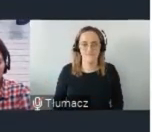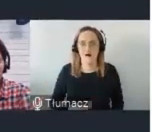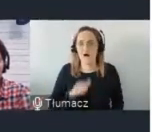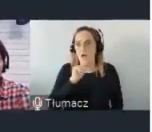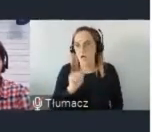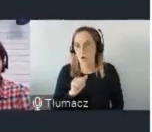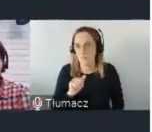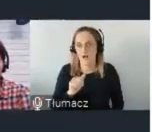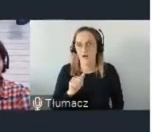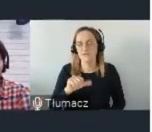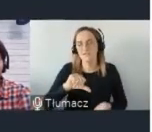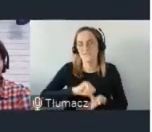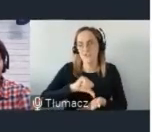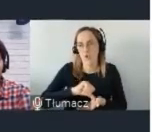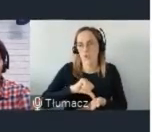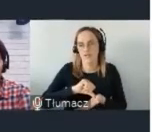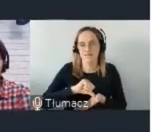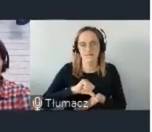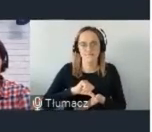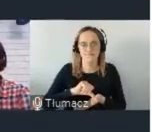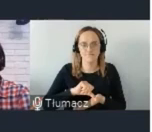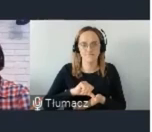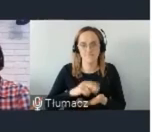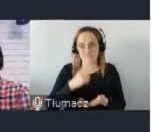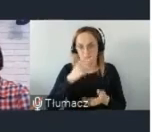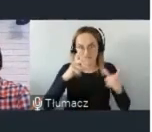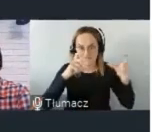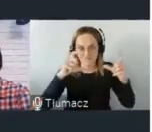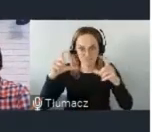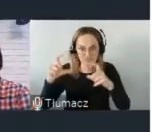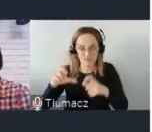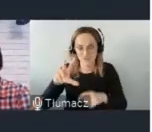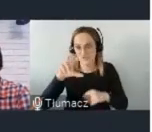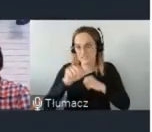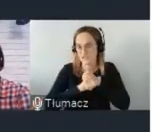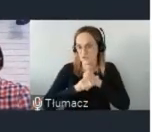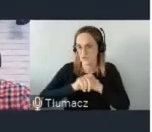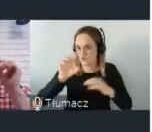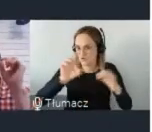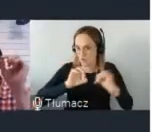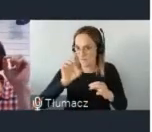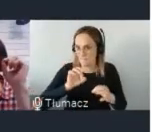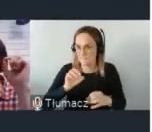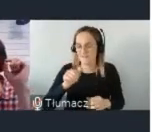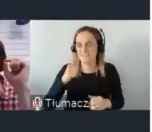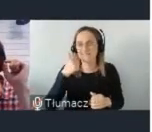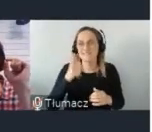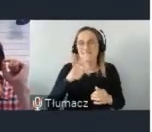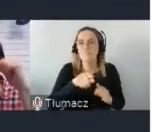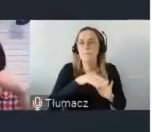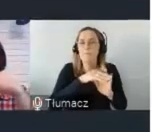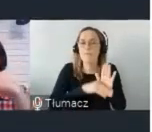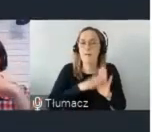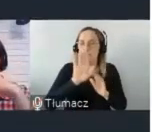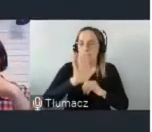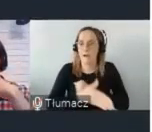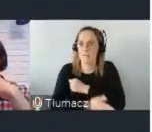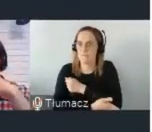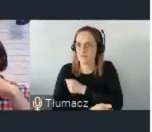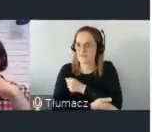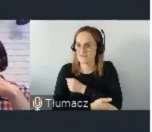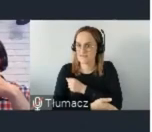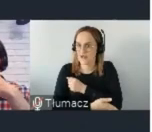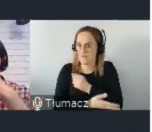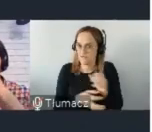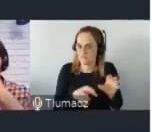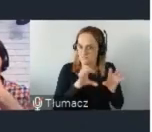Europejskie stolice. Zobaczcie, jak sfotografowane w 360 stopni, czyli sam Finglink zawiera bazę